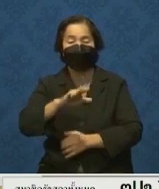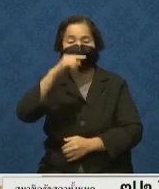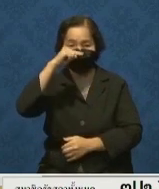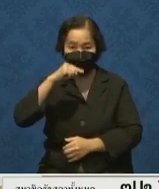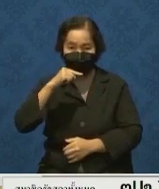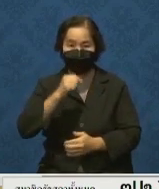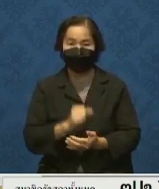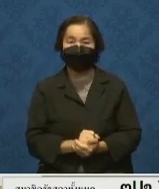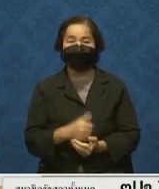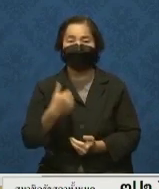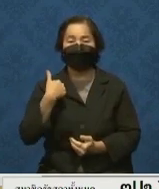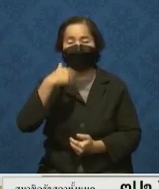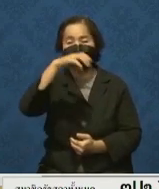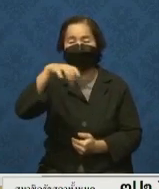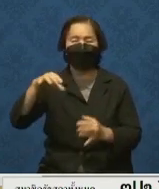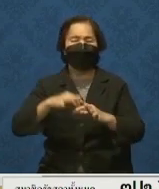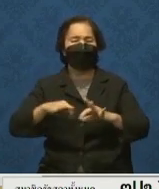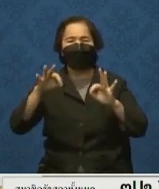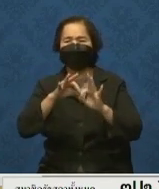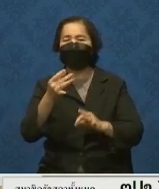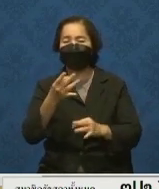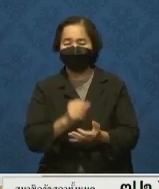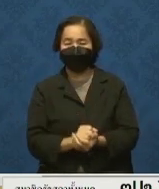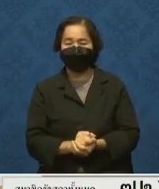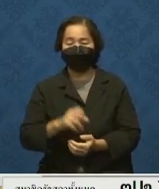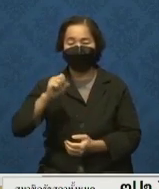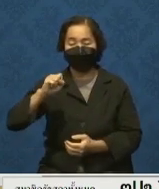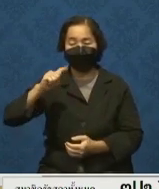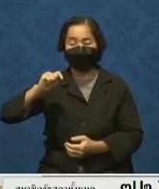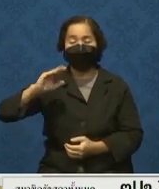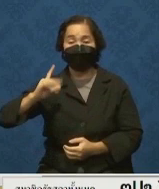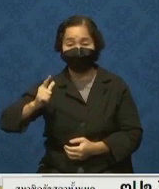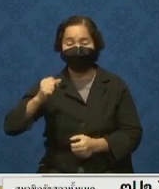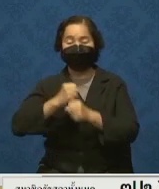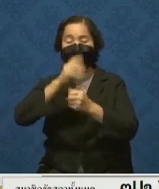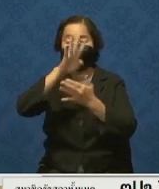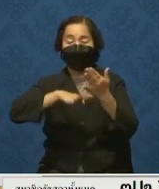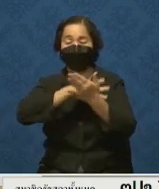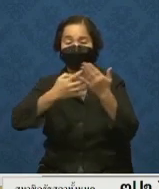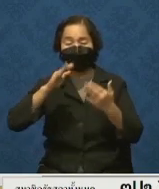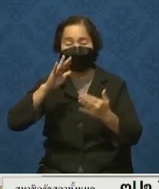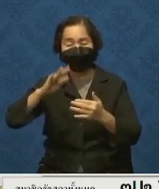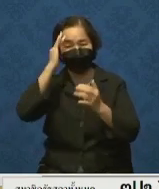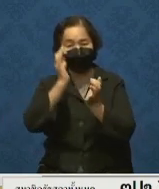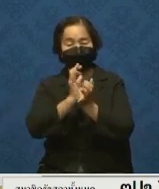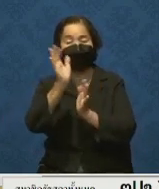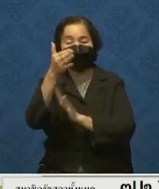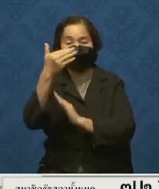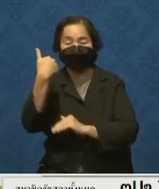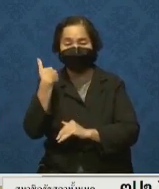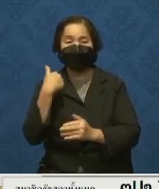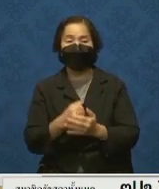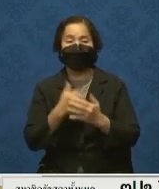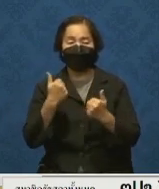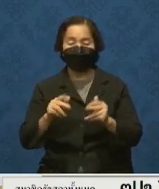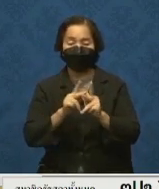ซึงจะรู้ว่ามองคกรสำคญอยางไรสอetti ช.คือ สำหรง นโยบาย ตำรจแงชาติั้มหสำคัญที่ขนากรณริษการเพิมข้น